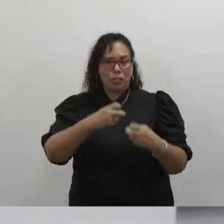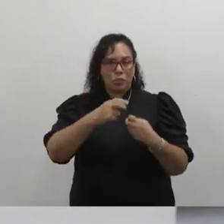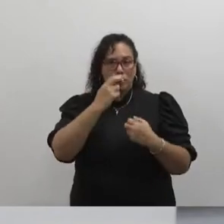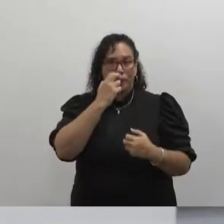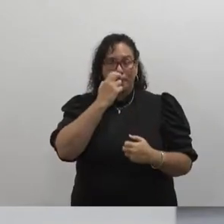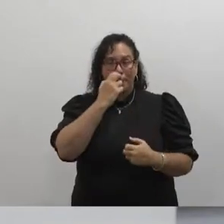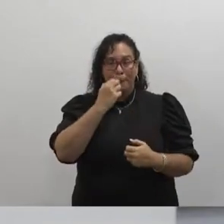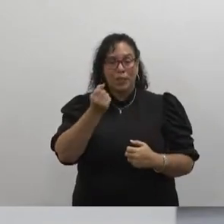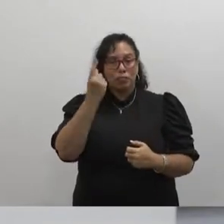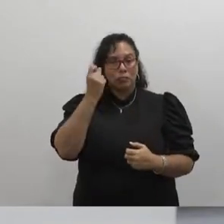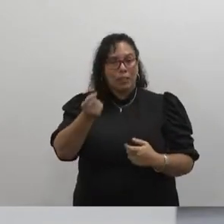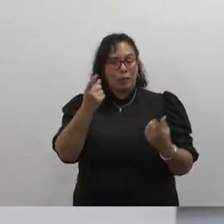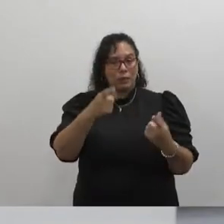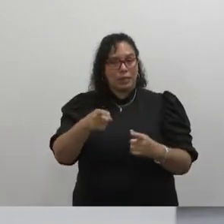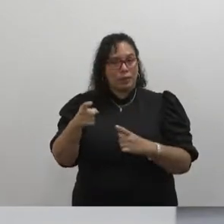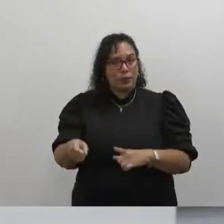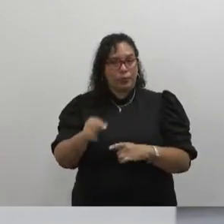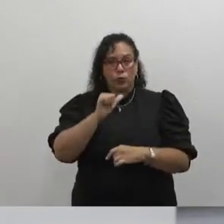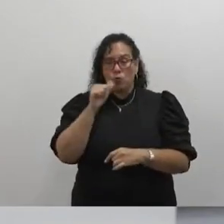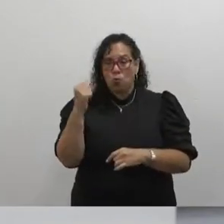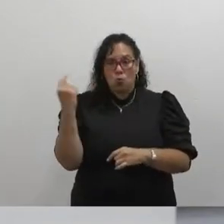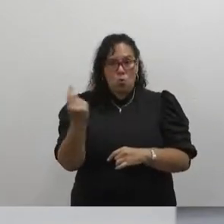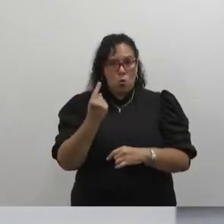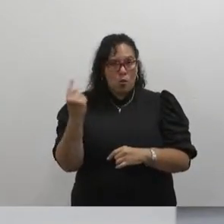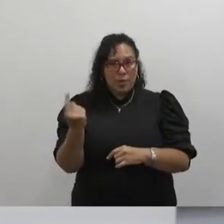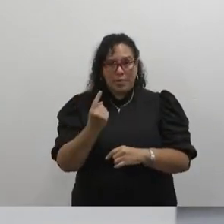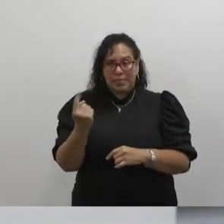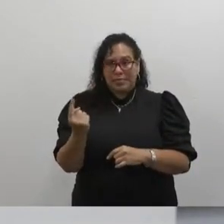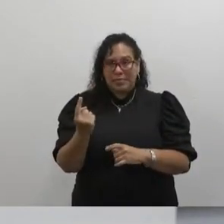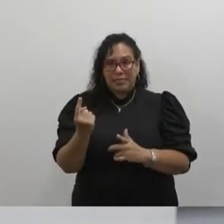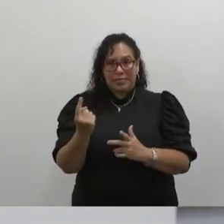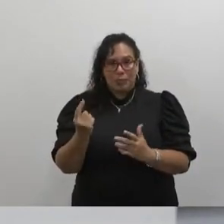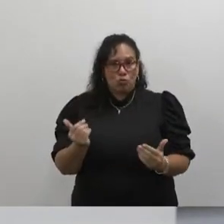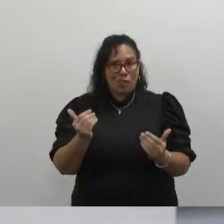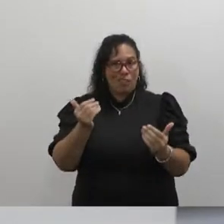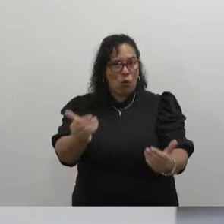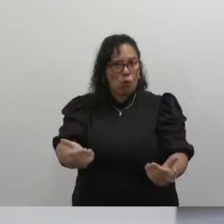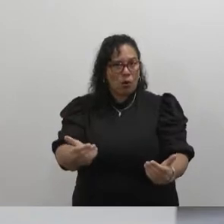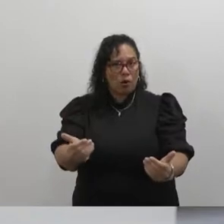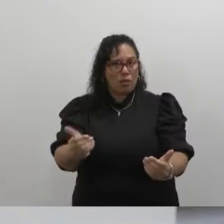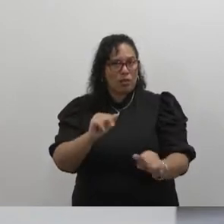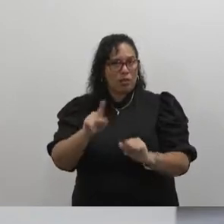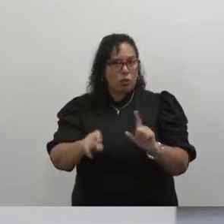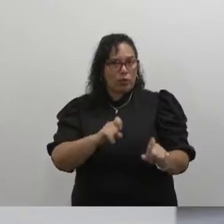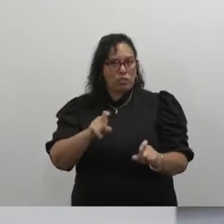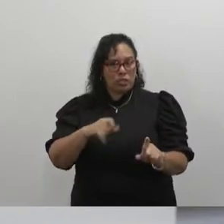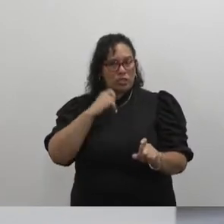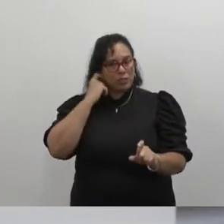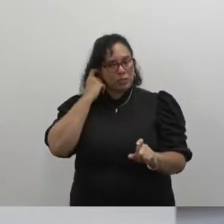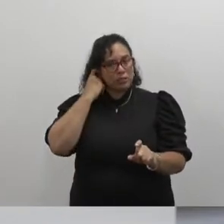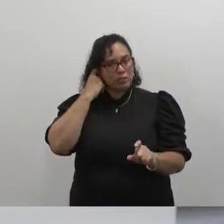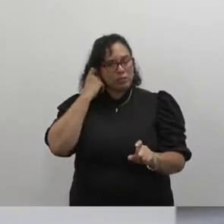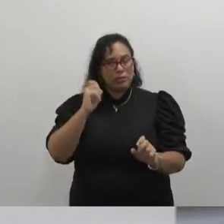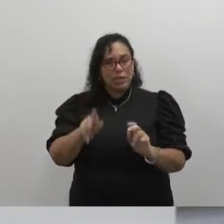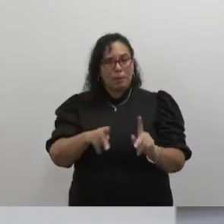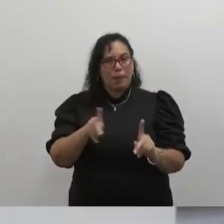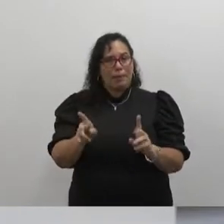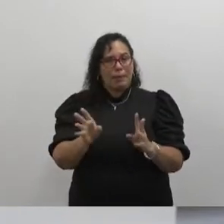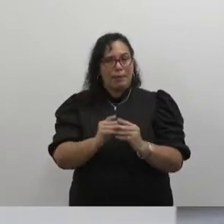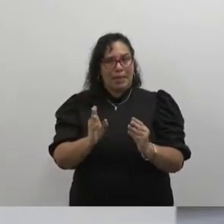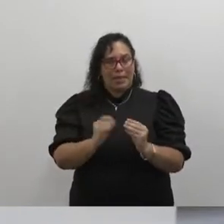bà nay xua xùm nua nó cứ xua nằm bây bầm plư chùm nạch môi chùm nua đại dương mình sẽ dô ai bàn